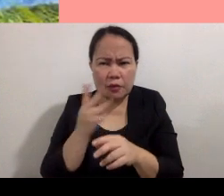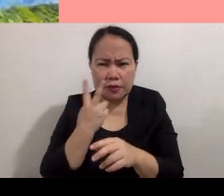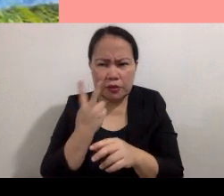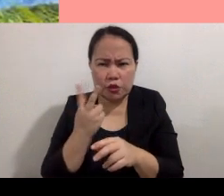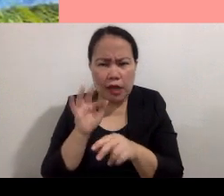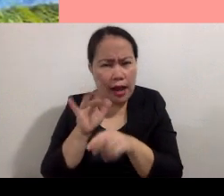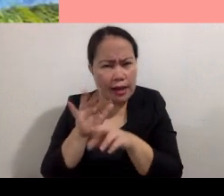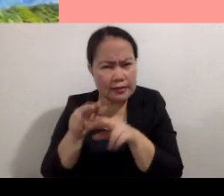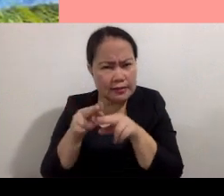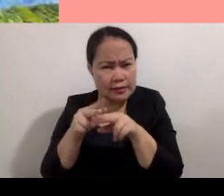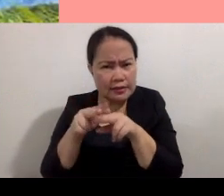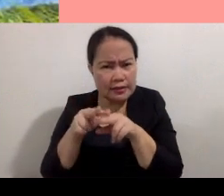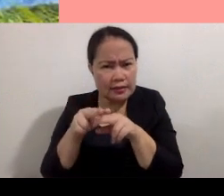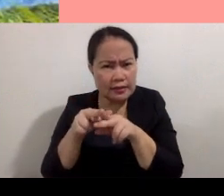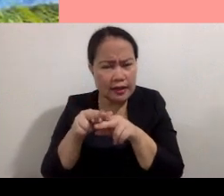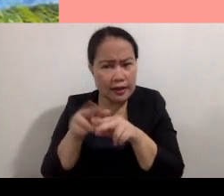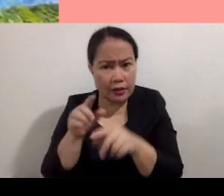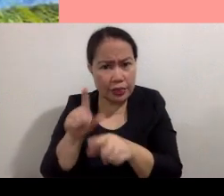asin.